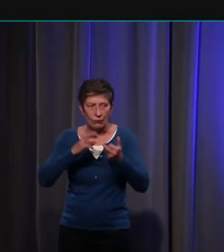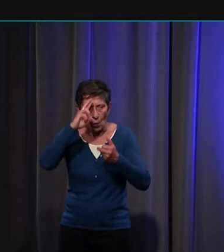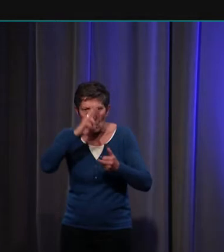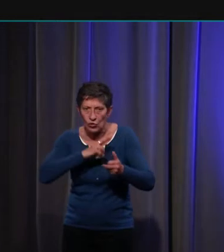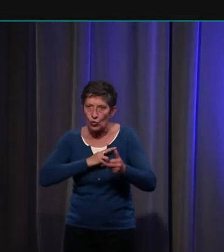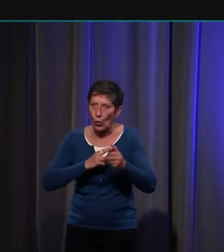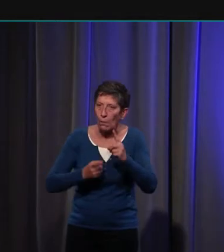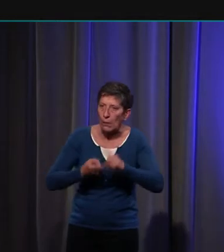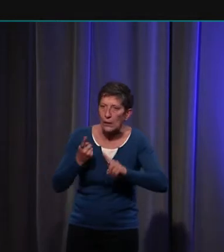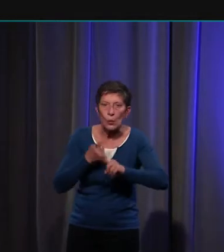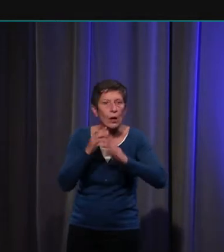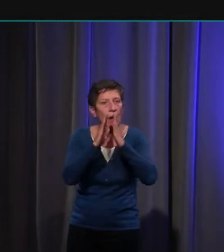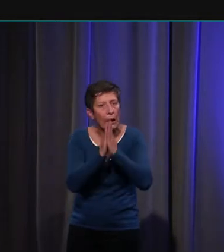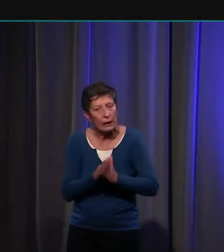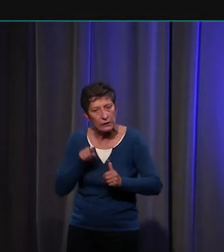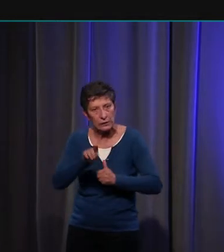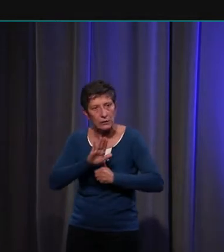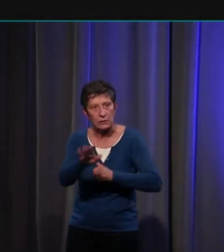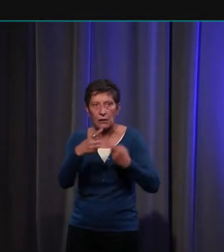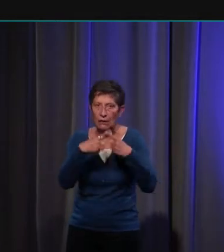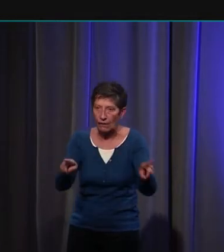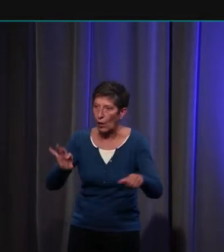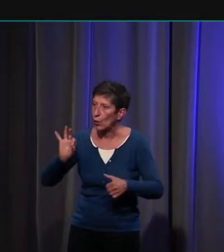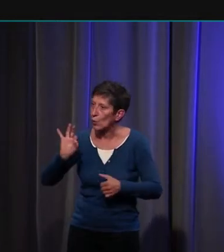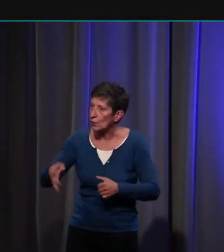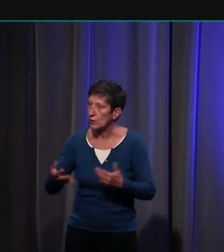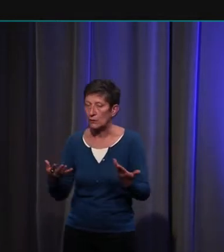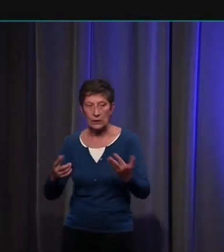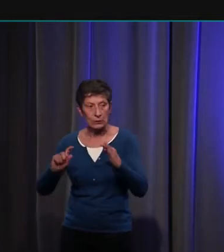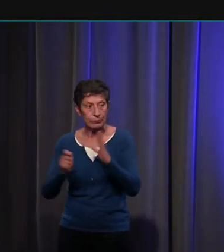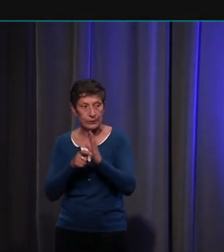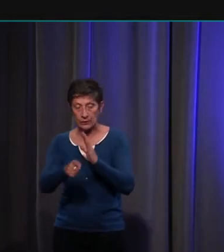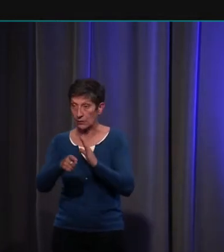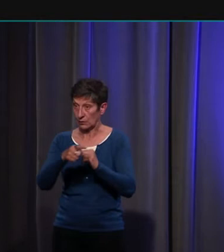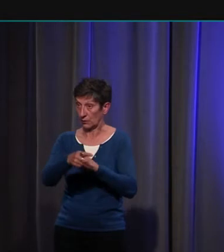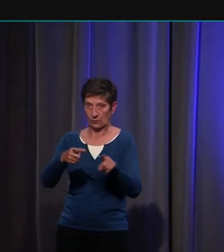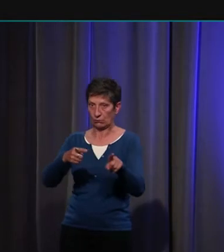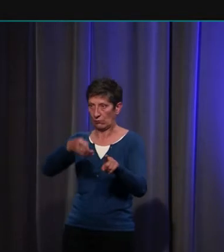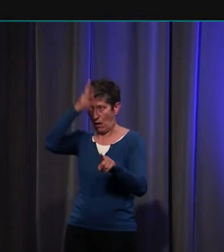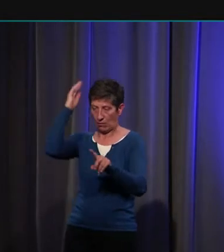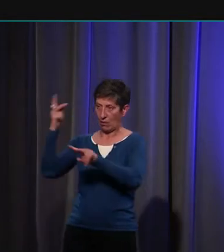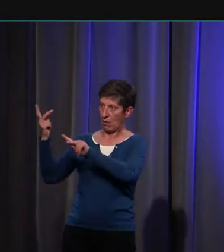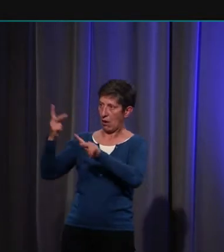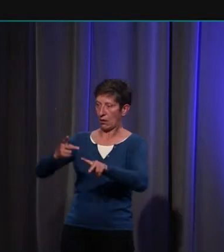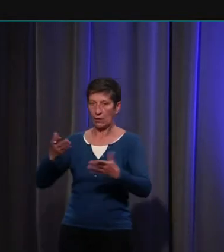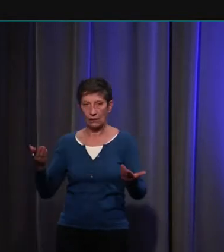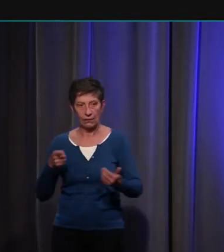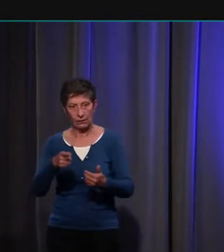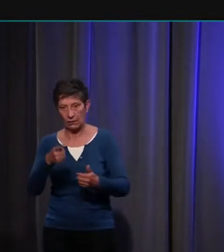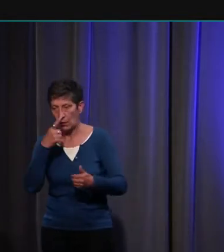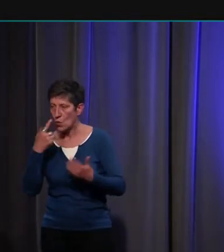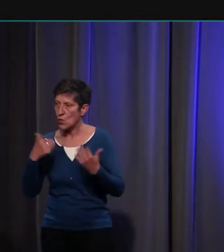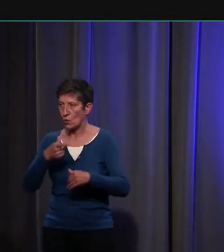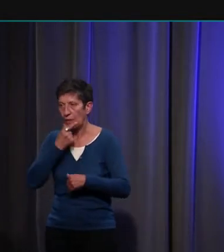ce sont des églises différentes mais quand ils ont vu arriver les latins sap a toujours été très facile vous